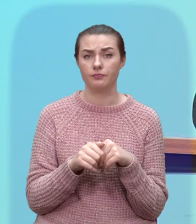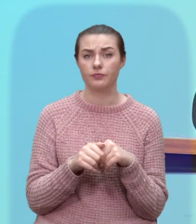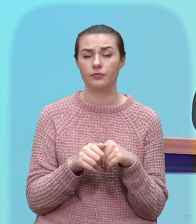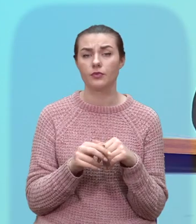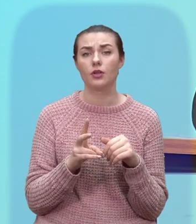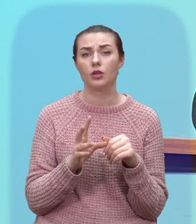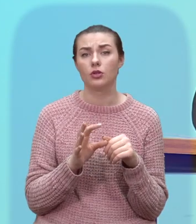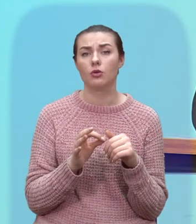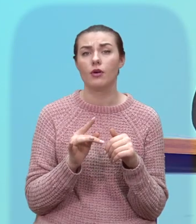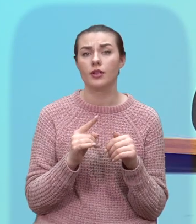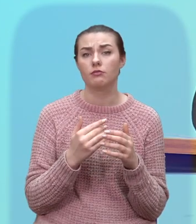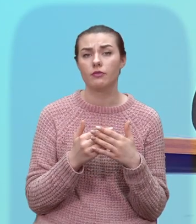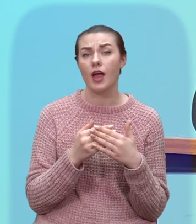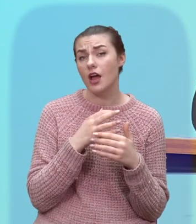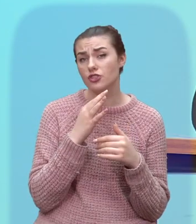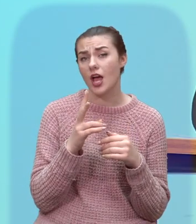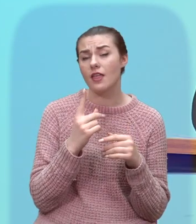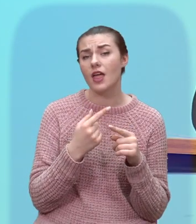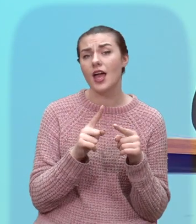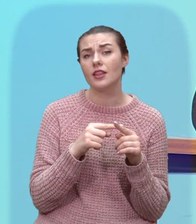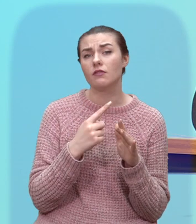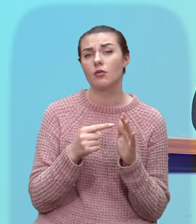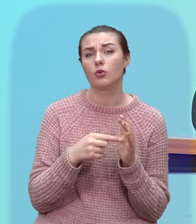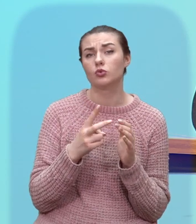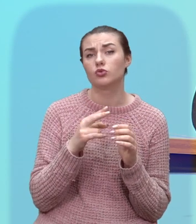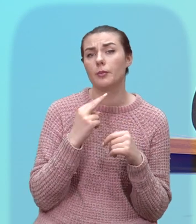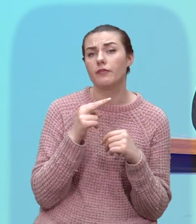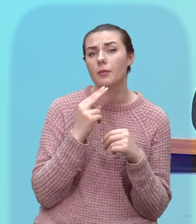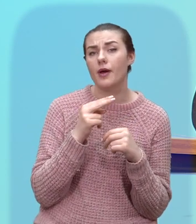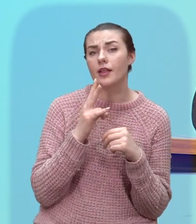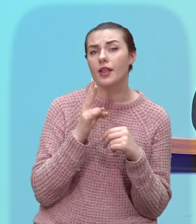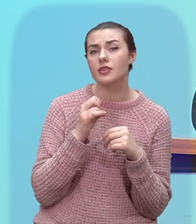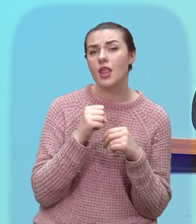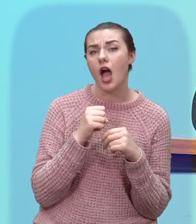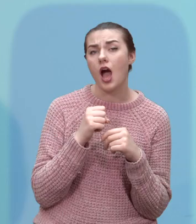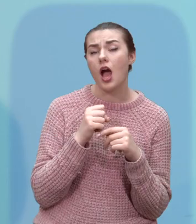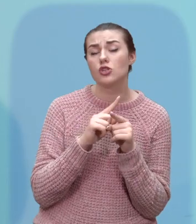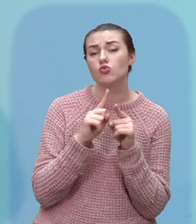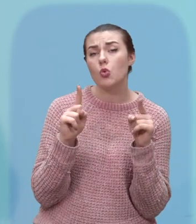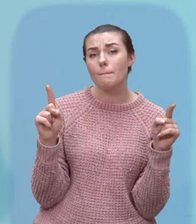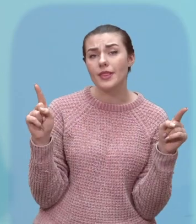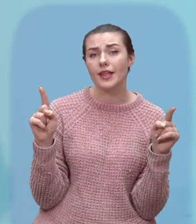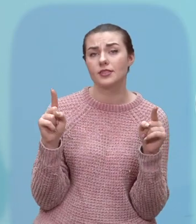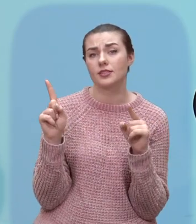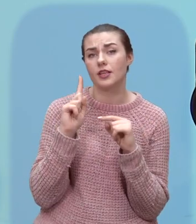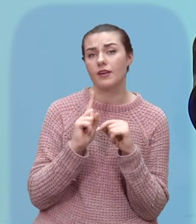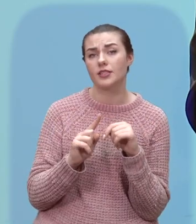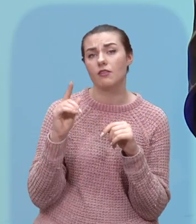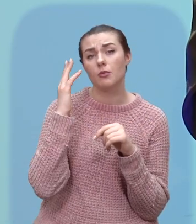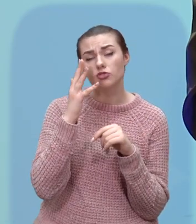ну и наверно и отвечая на этот вопрос нужно обратить внимание на особенность